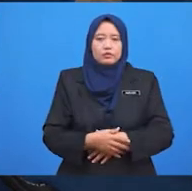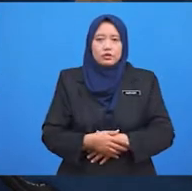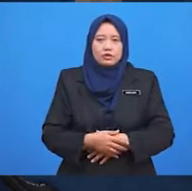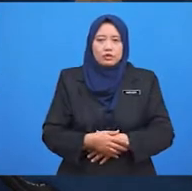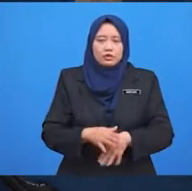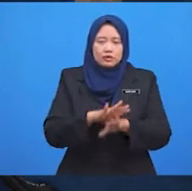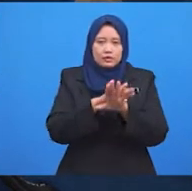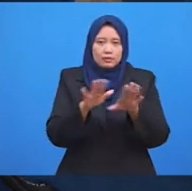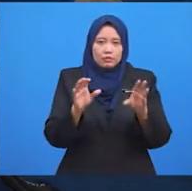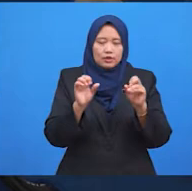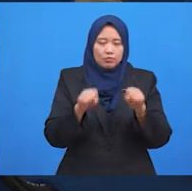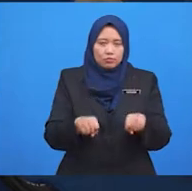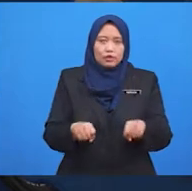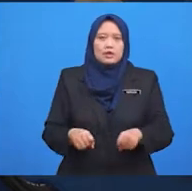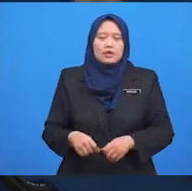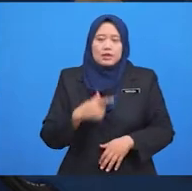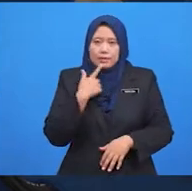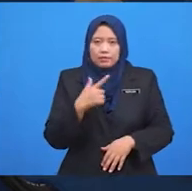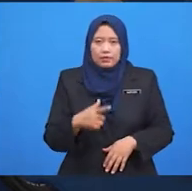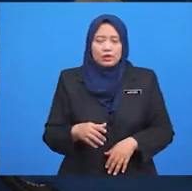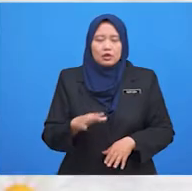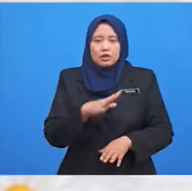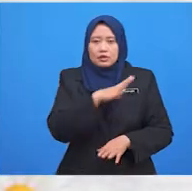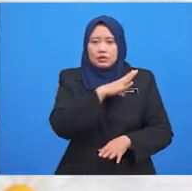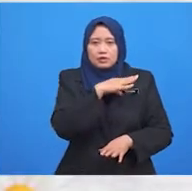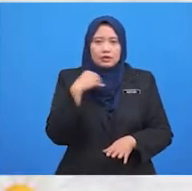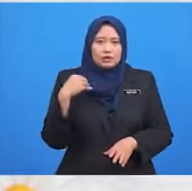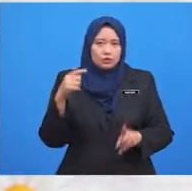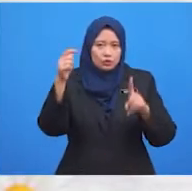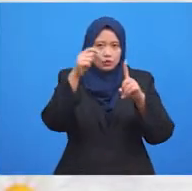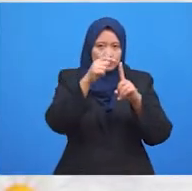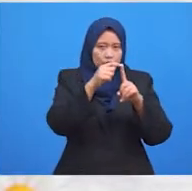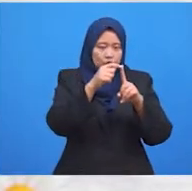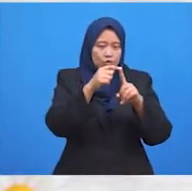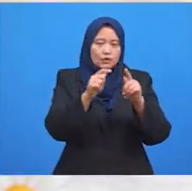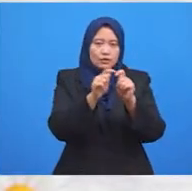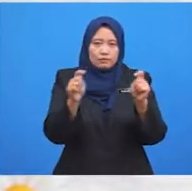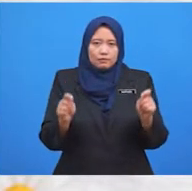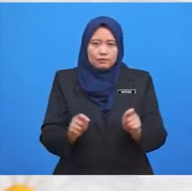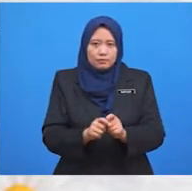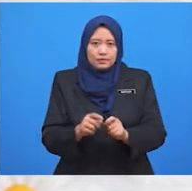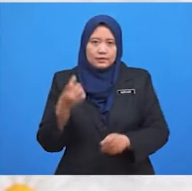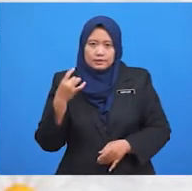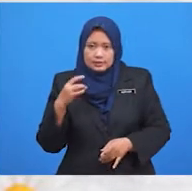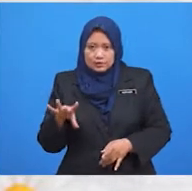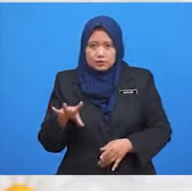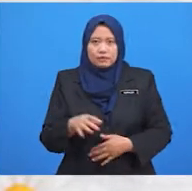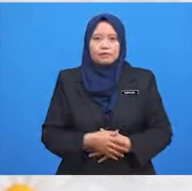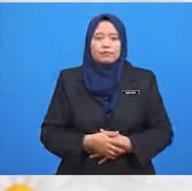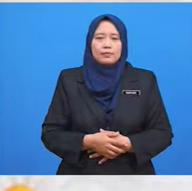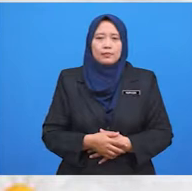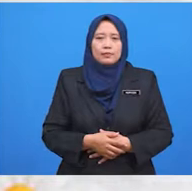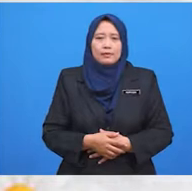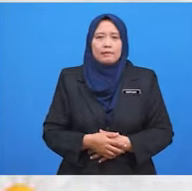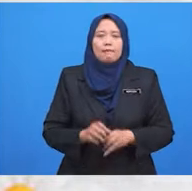berpanjangan atau tertumpu pada tempat yang sensitif. Antara khidmat nasihat yang boleh pelajar